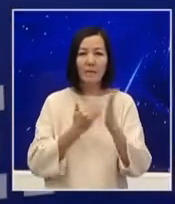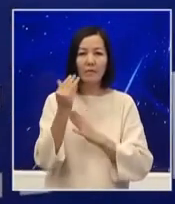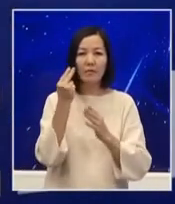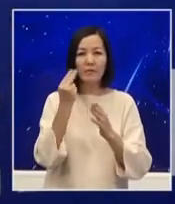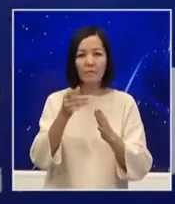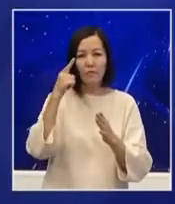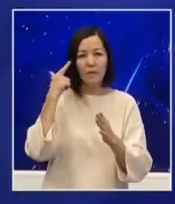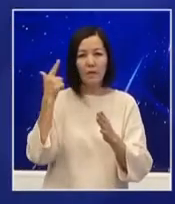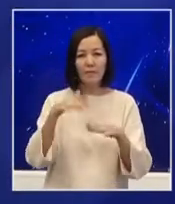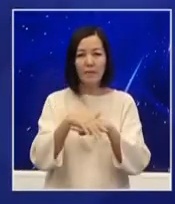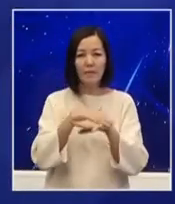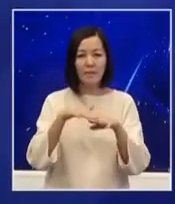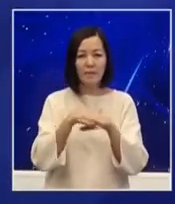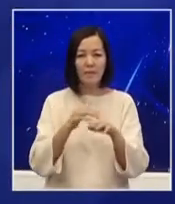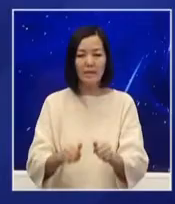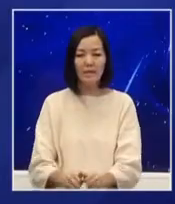цифровой грамотности населения.